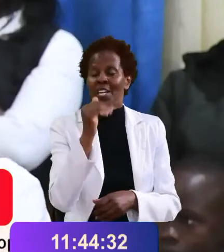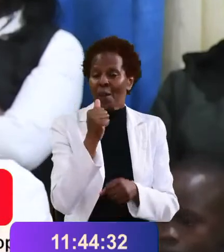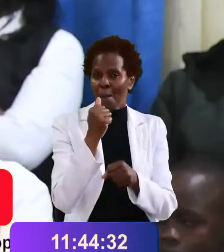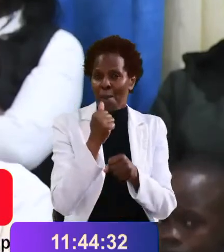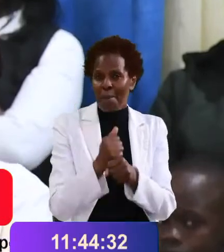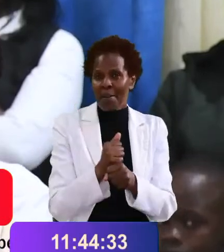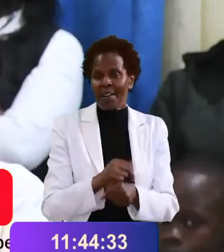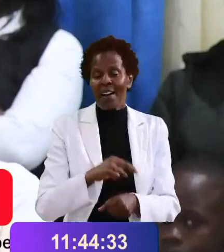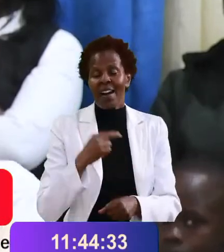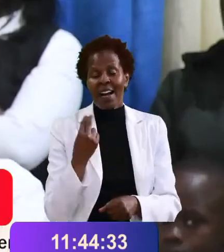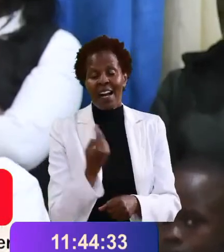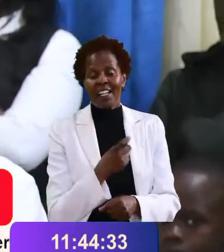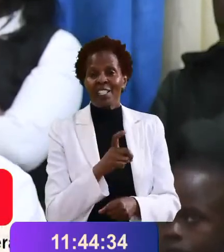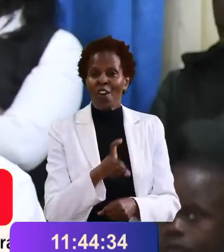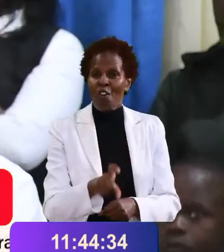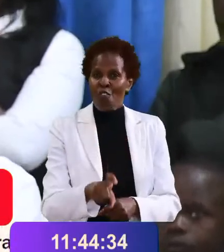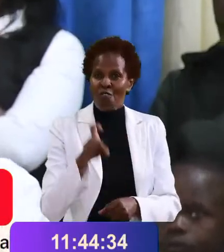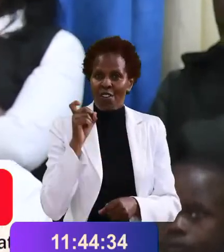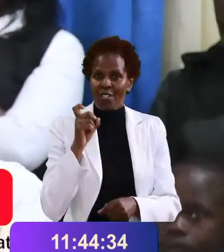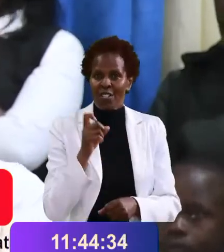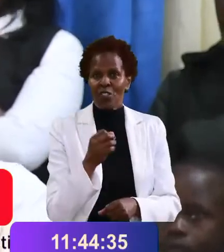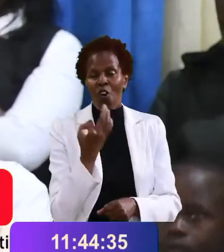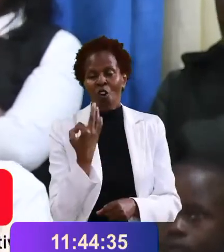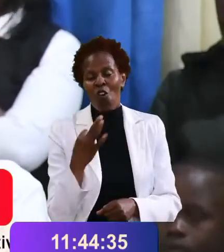nitawafanya wavuvi wa watu